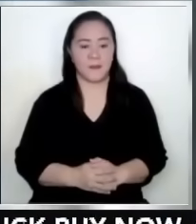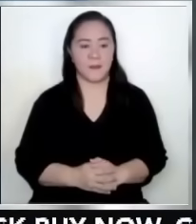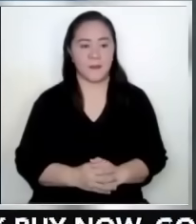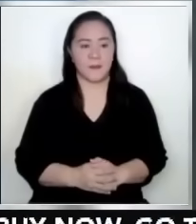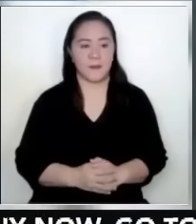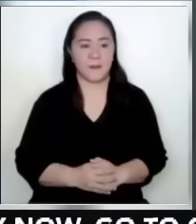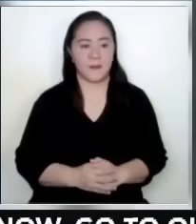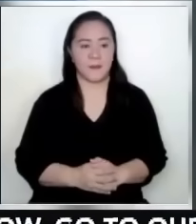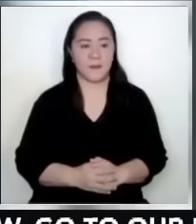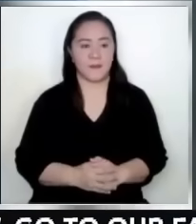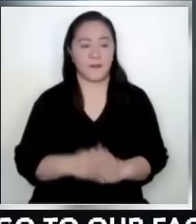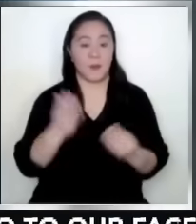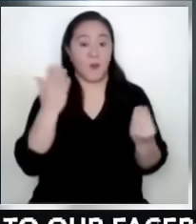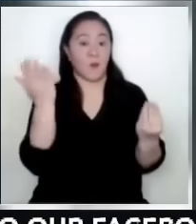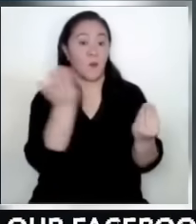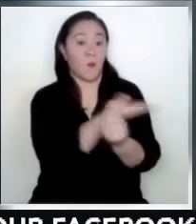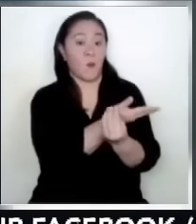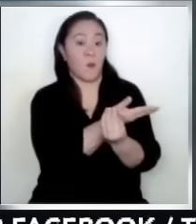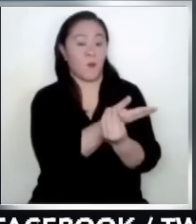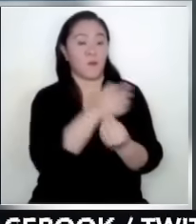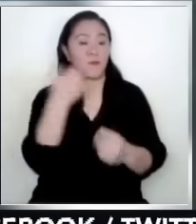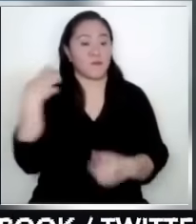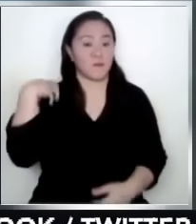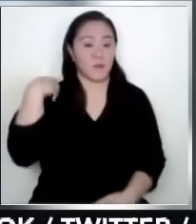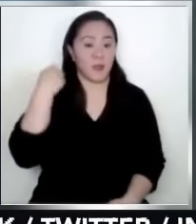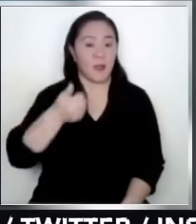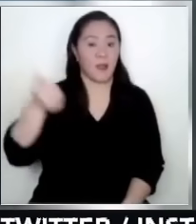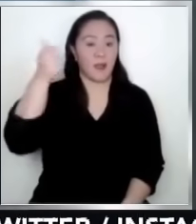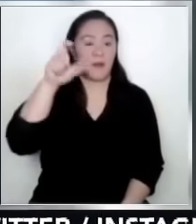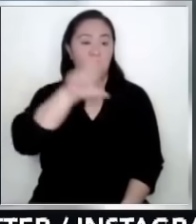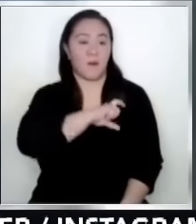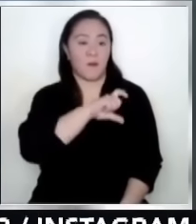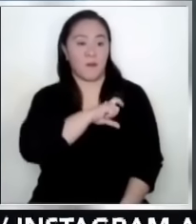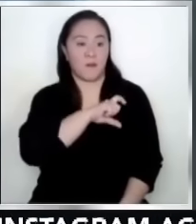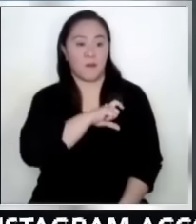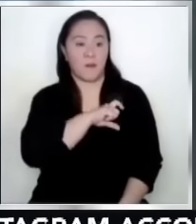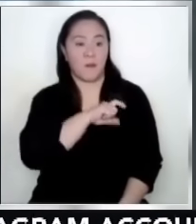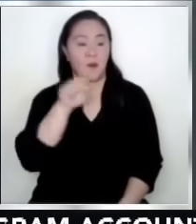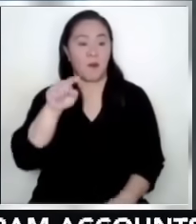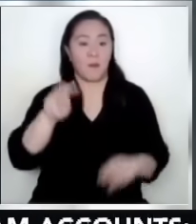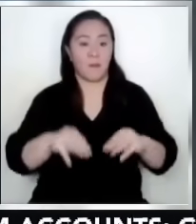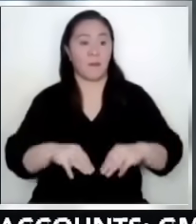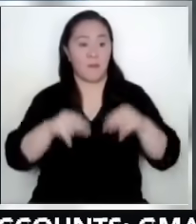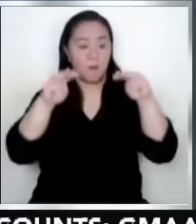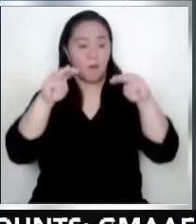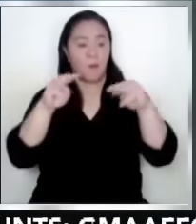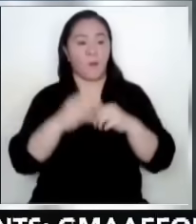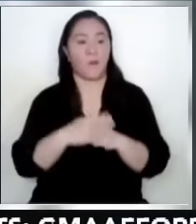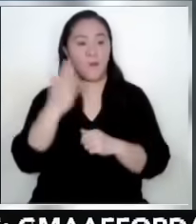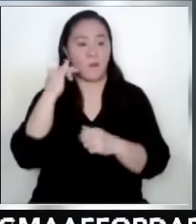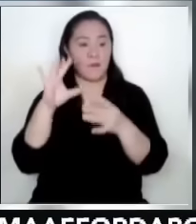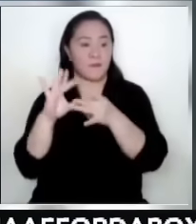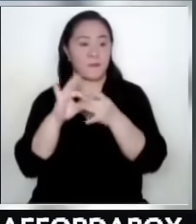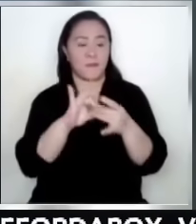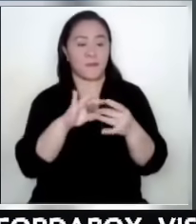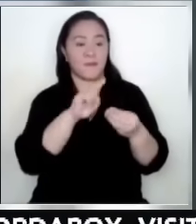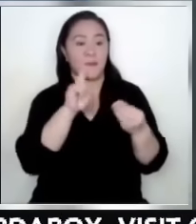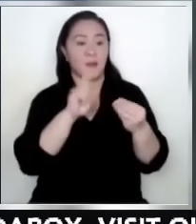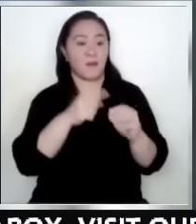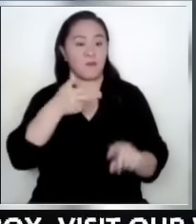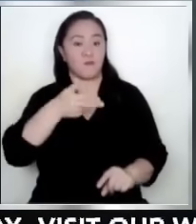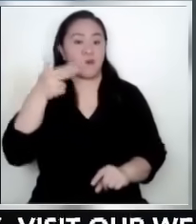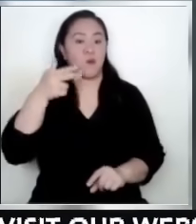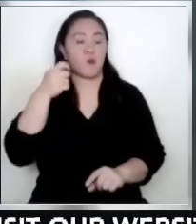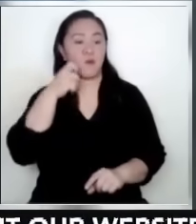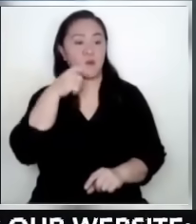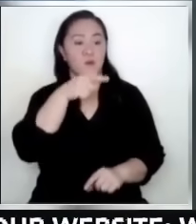Sinibak sa pwesto ang hepe ng Malabon Police at hepe ng kanilang Station Drug Enforcement Unit kaugnay sa pamamaril na kanilang kabaro na ikinasawi